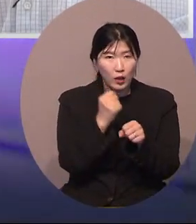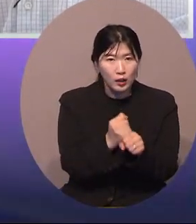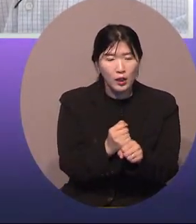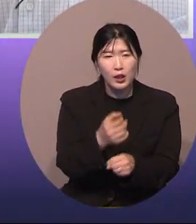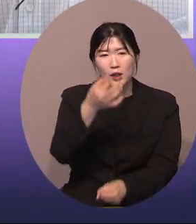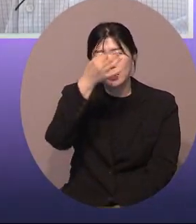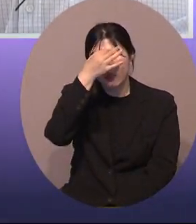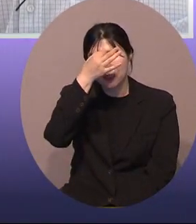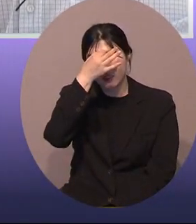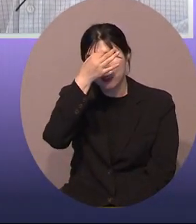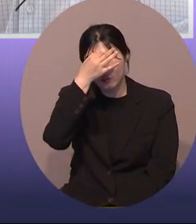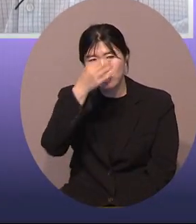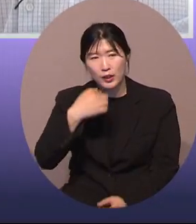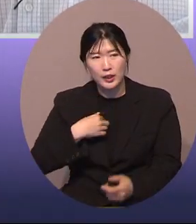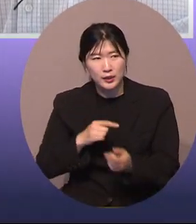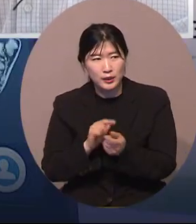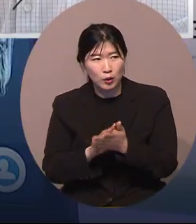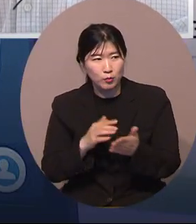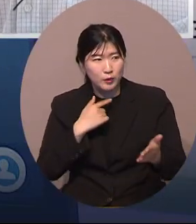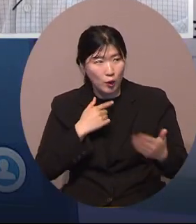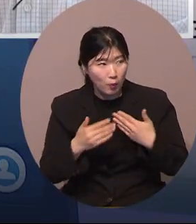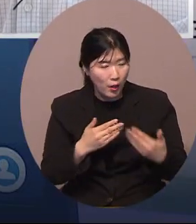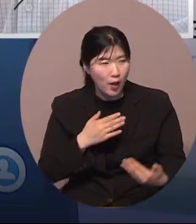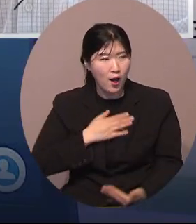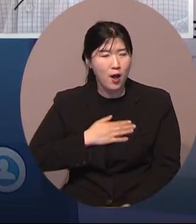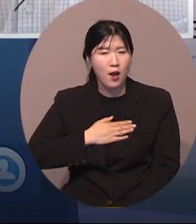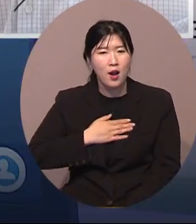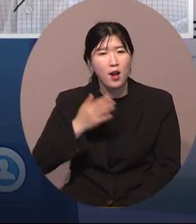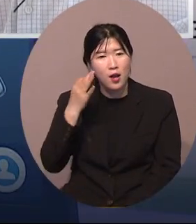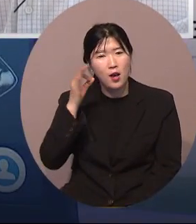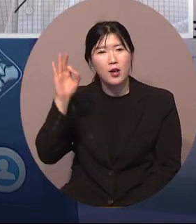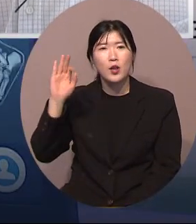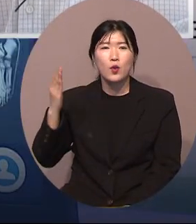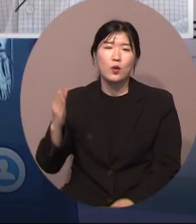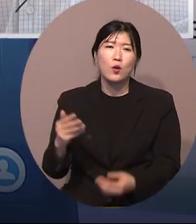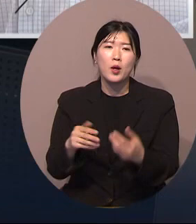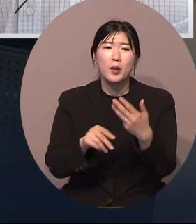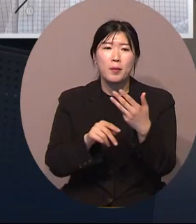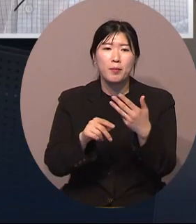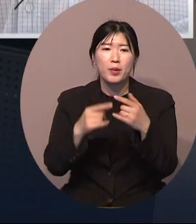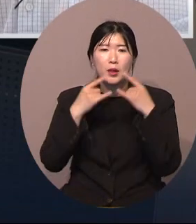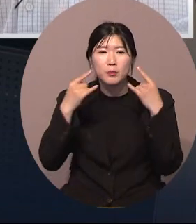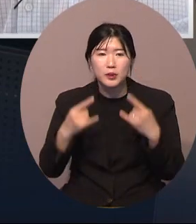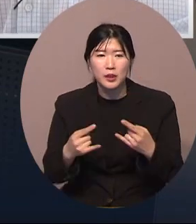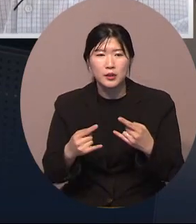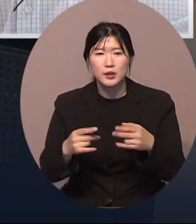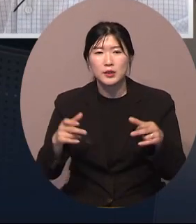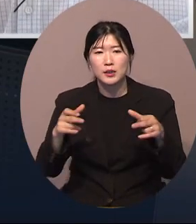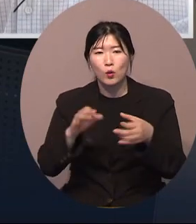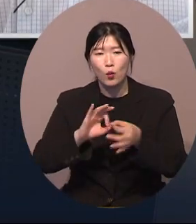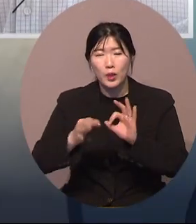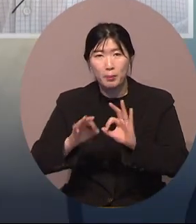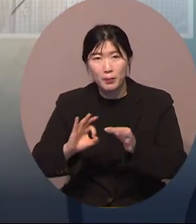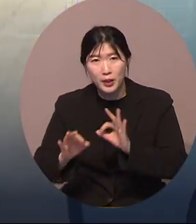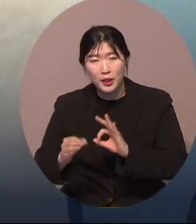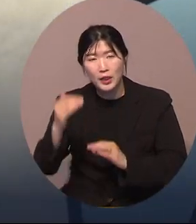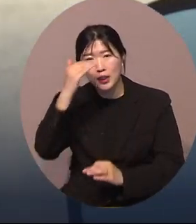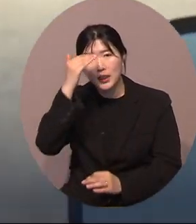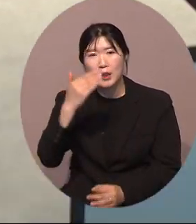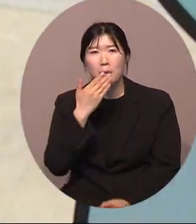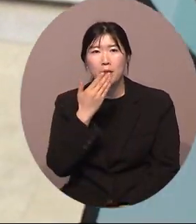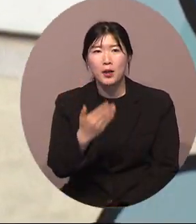기술들을 관람객들이 직접 체험함으로써 이번에 맞이하는 파리 올림픽 패럴림픽을 보다 즐겁게 즐기실 수 있을 것이라고 기대하고